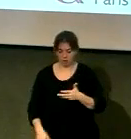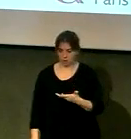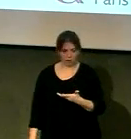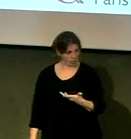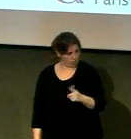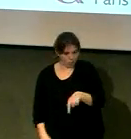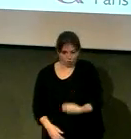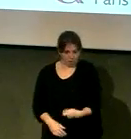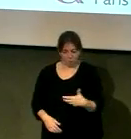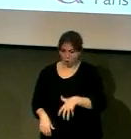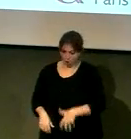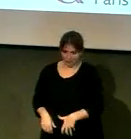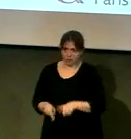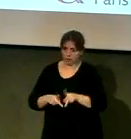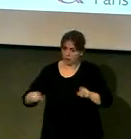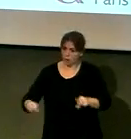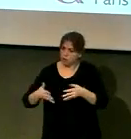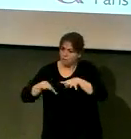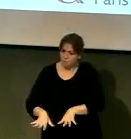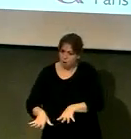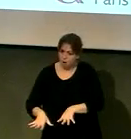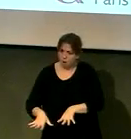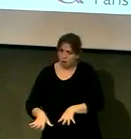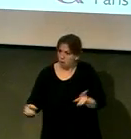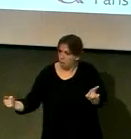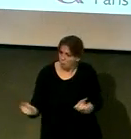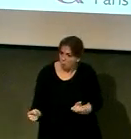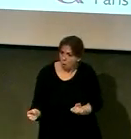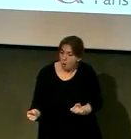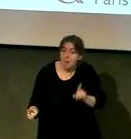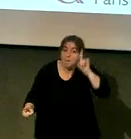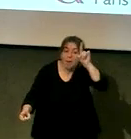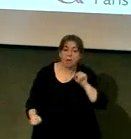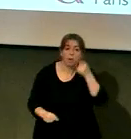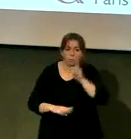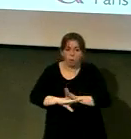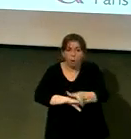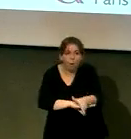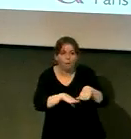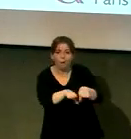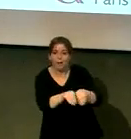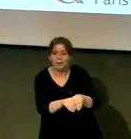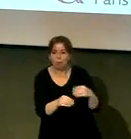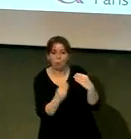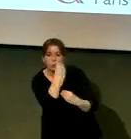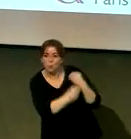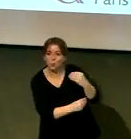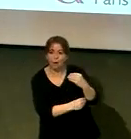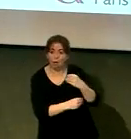s'est limité, c'est 9 mois. Et déjà, les rencontres avec l'équipe soignante, des fois, ce n'est pas dans les médias.